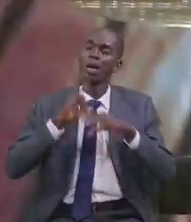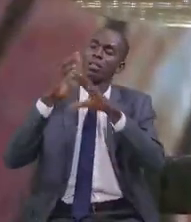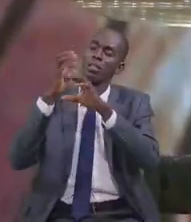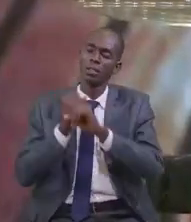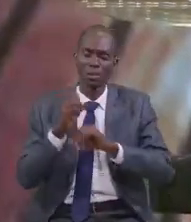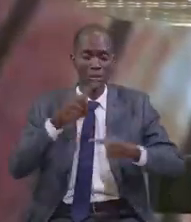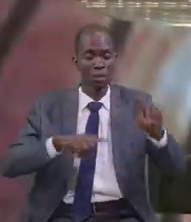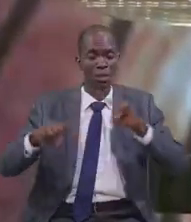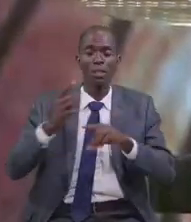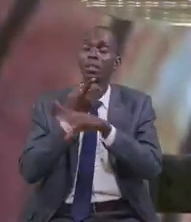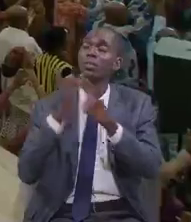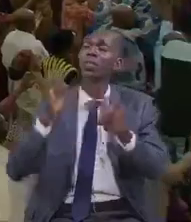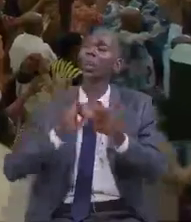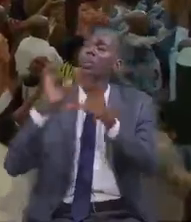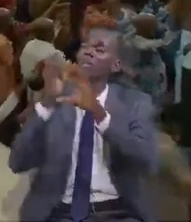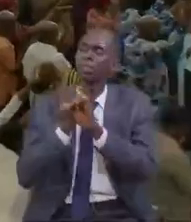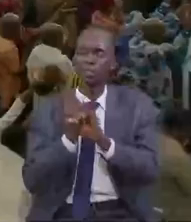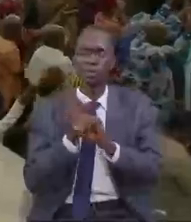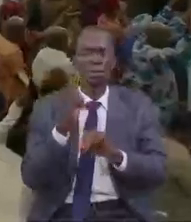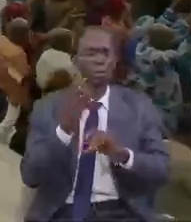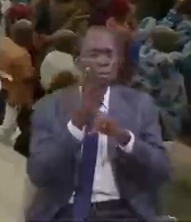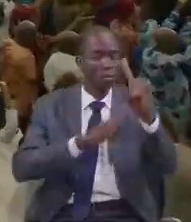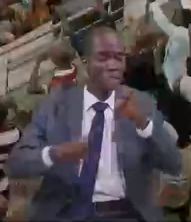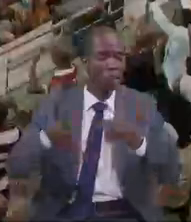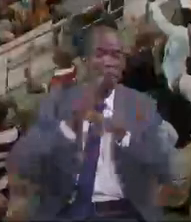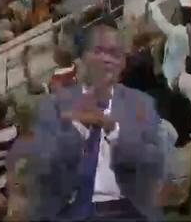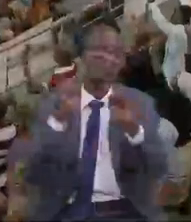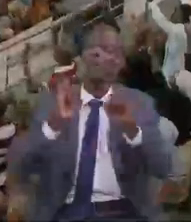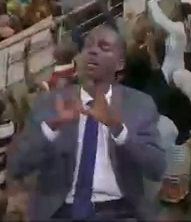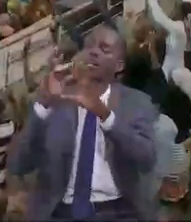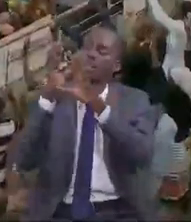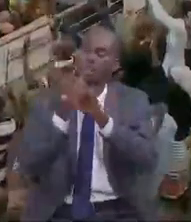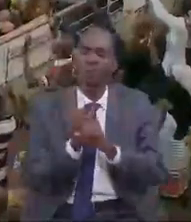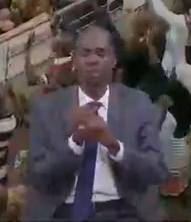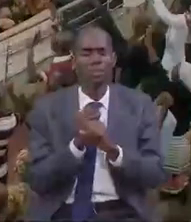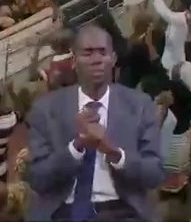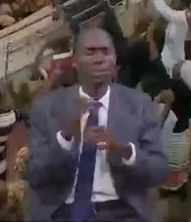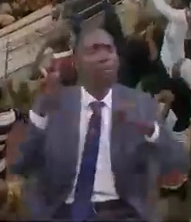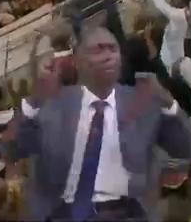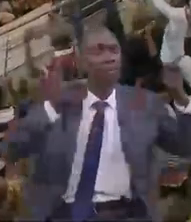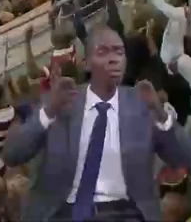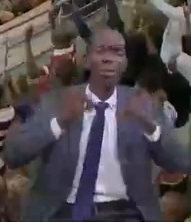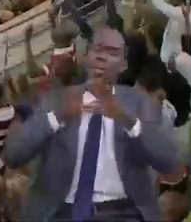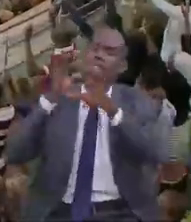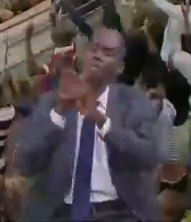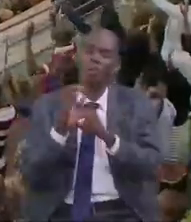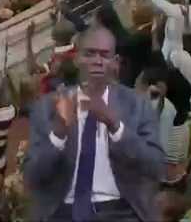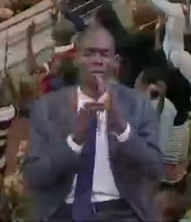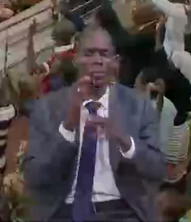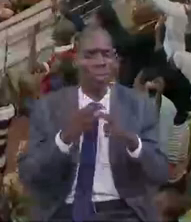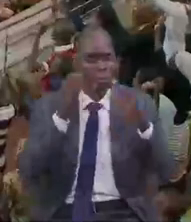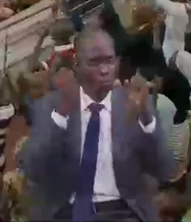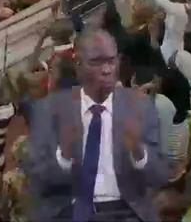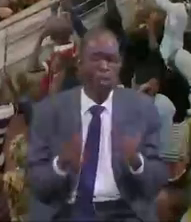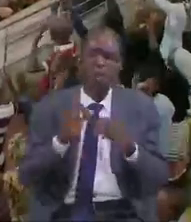délivrance, la rédemption, la domination, la puissance.